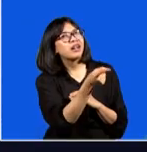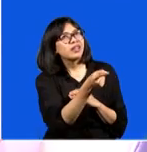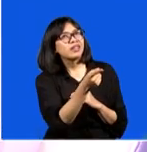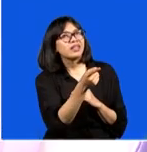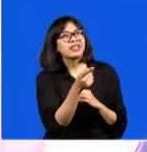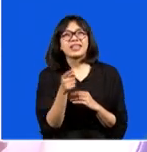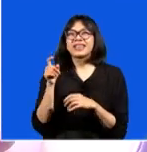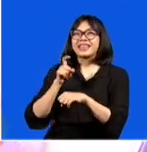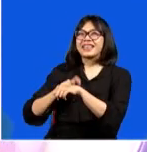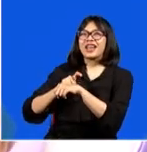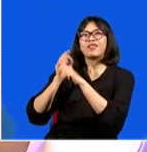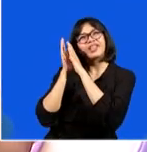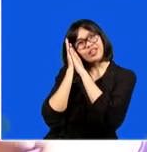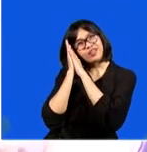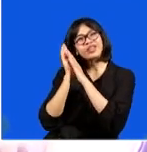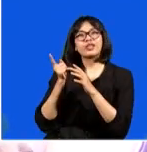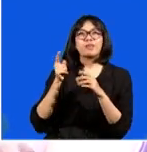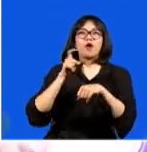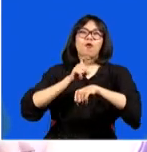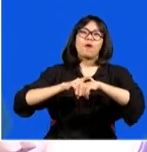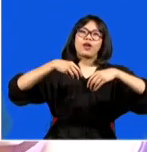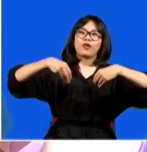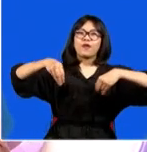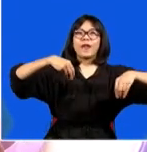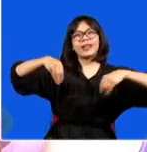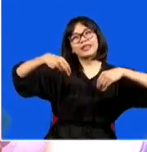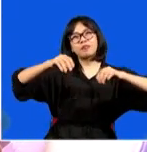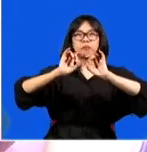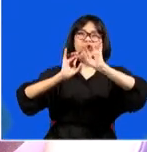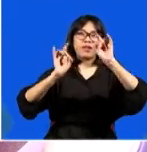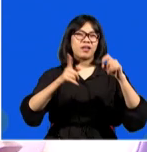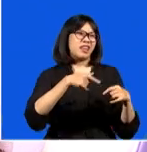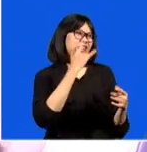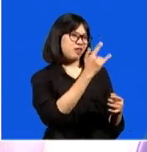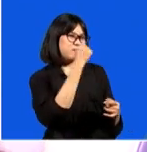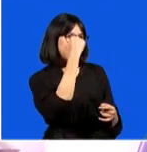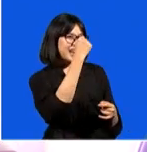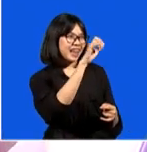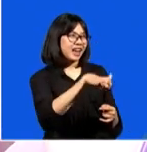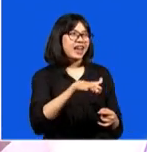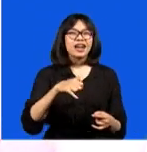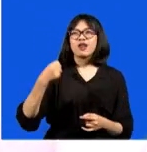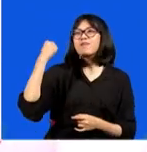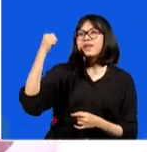jam itu tetap tidur karena kan fleksibel Merdeka ya Bu